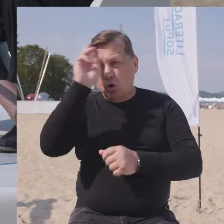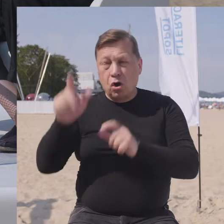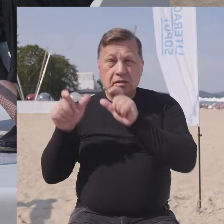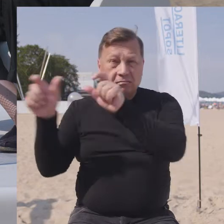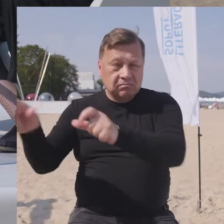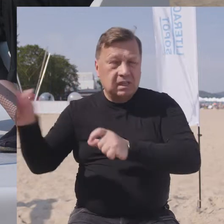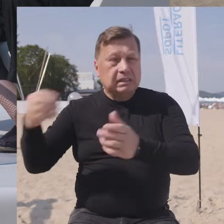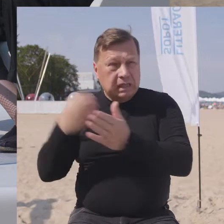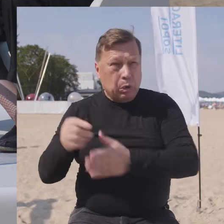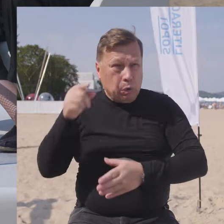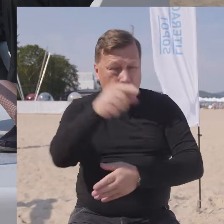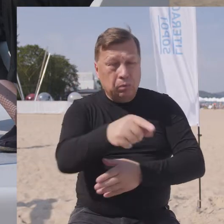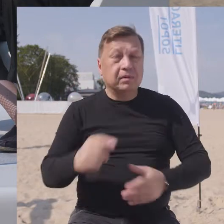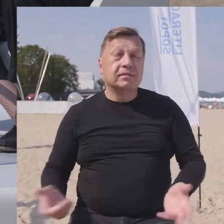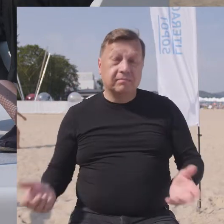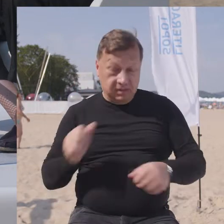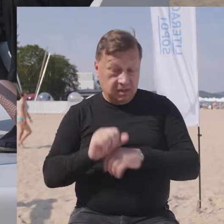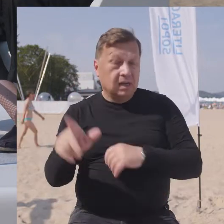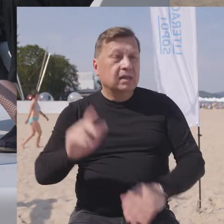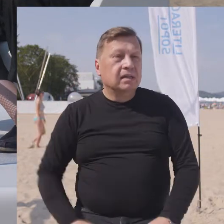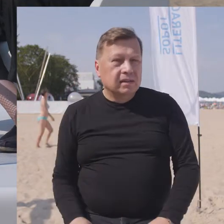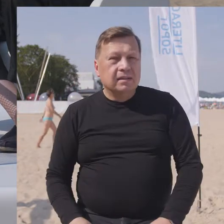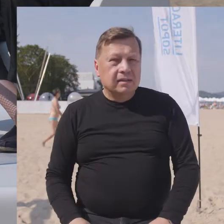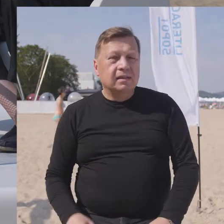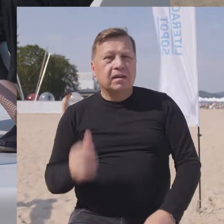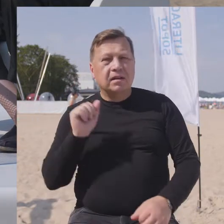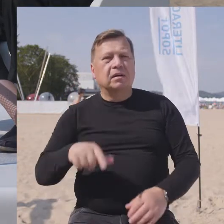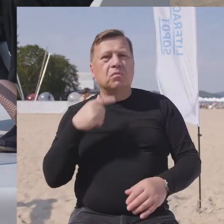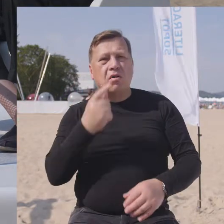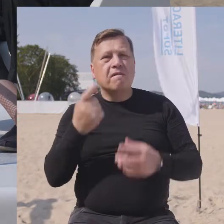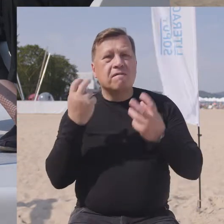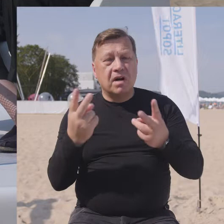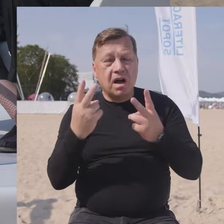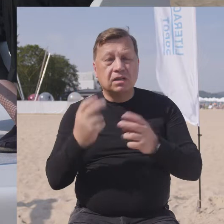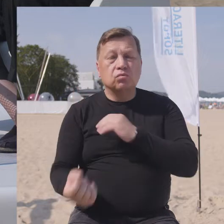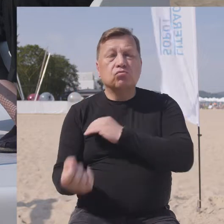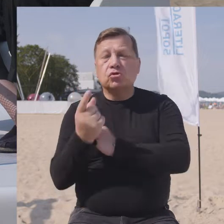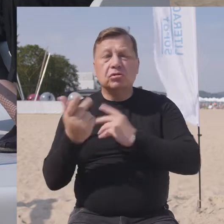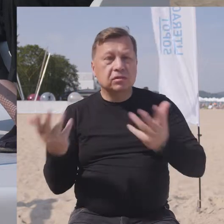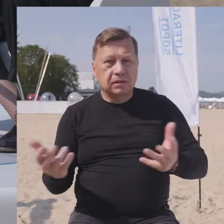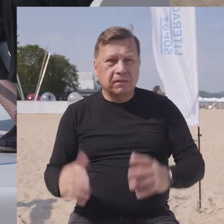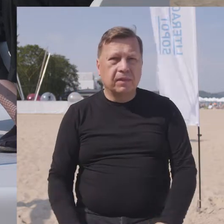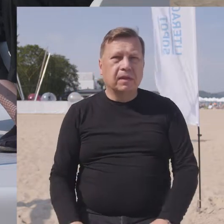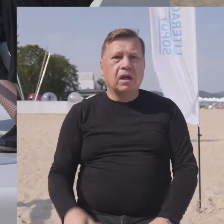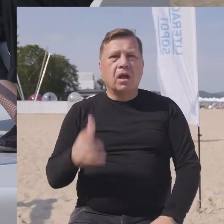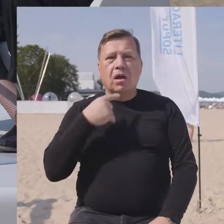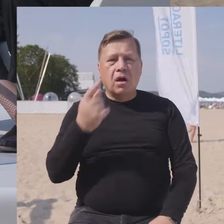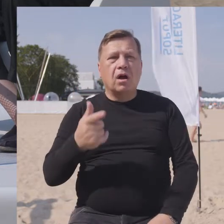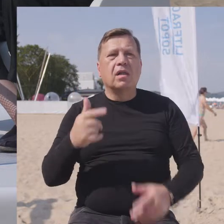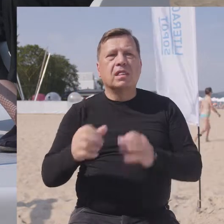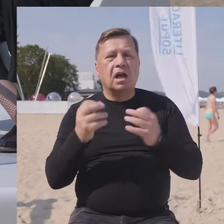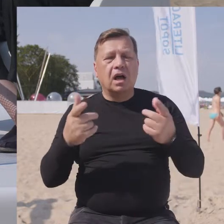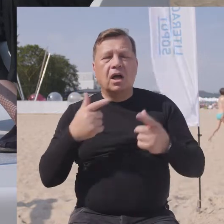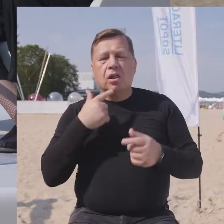zakupów. I trzeba tu też chyba powiedzieć o jeszcze jednym bardzo istotnym zjawisku, jakim jest w ogóle obecność tematów, o